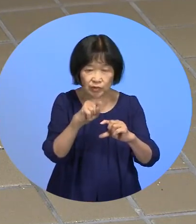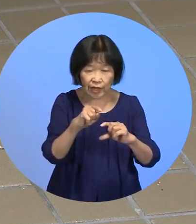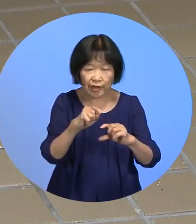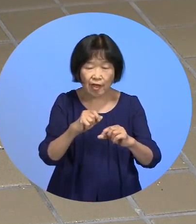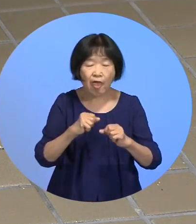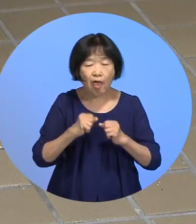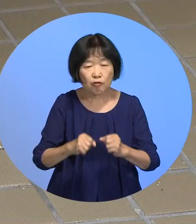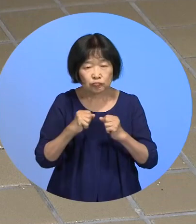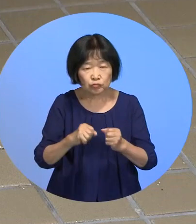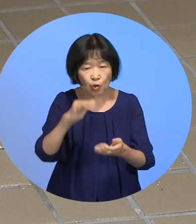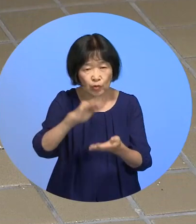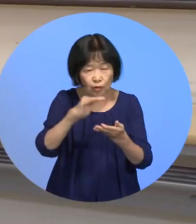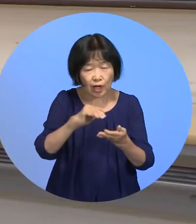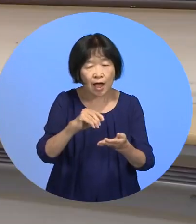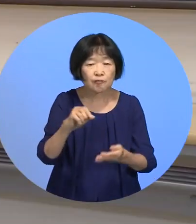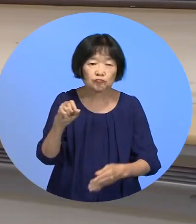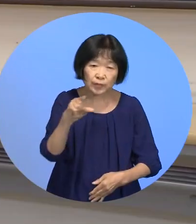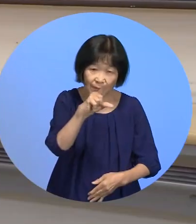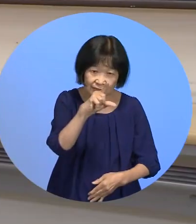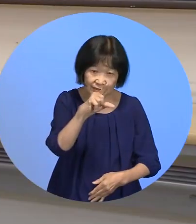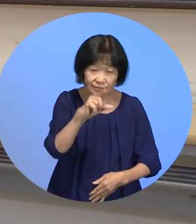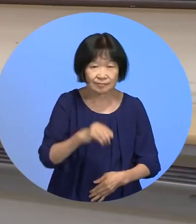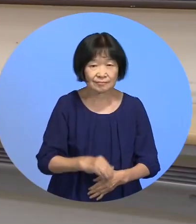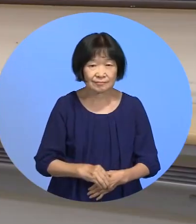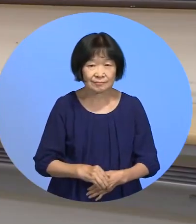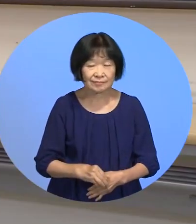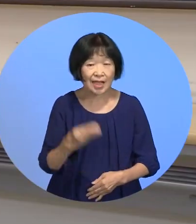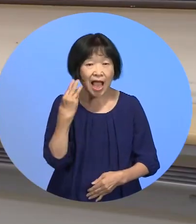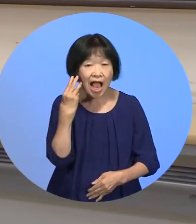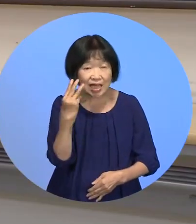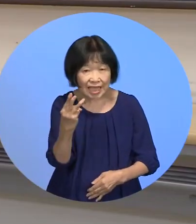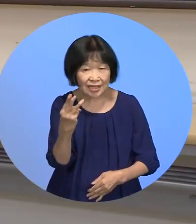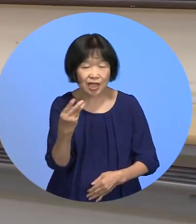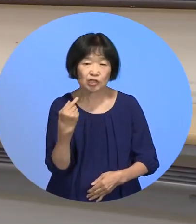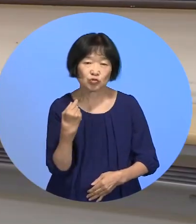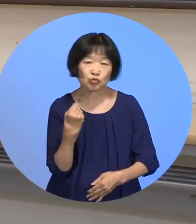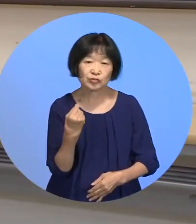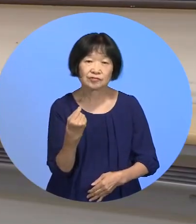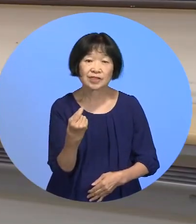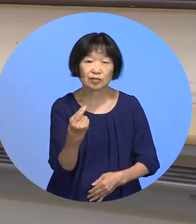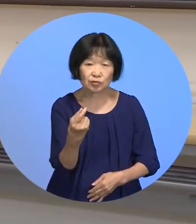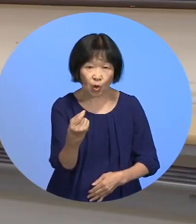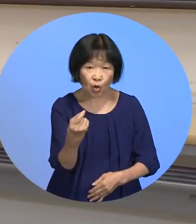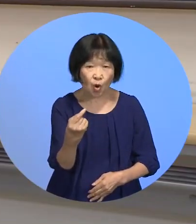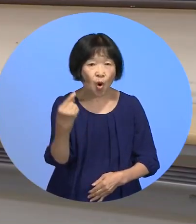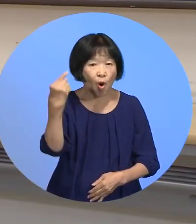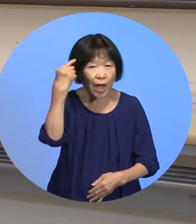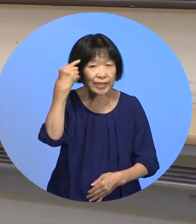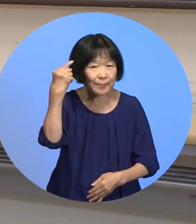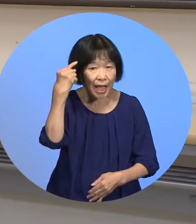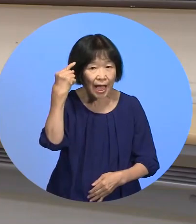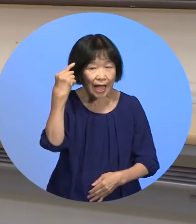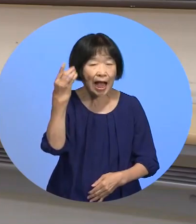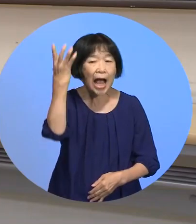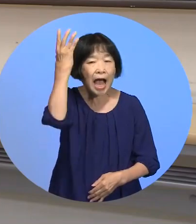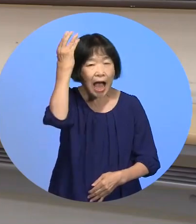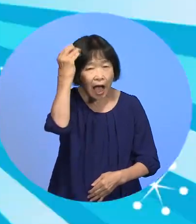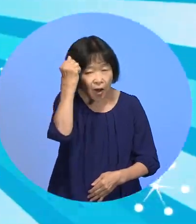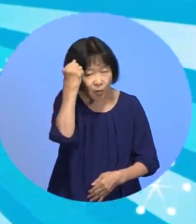ごく増えると思いますし、3ヶ月続けていただくと こう頭が覚えるんです